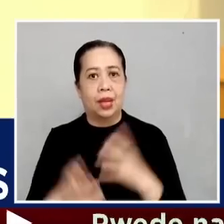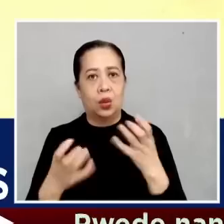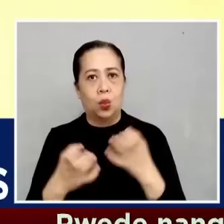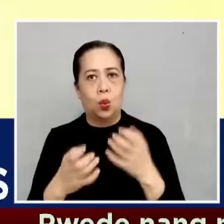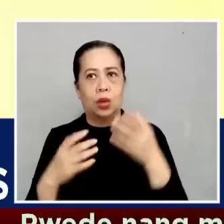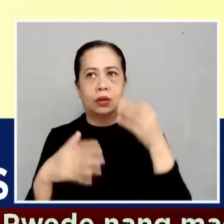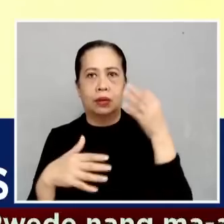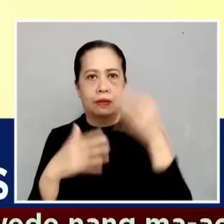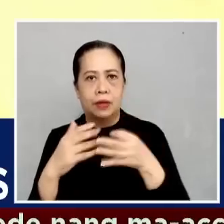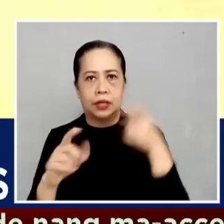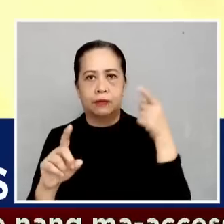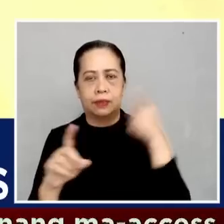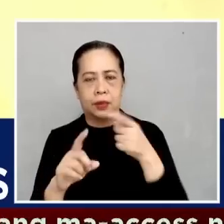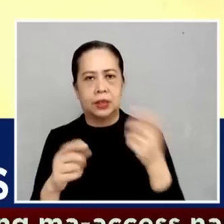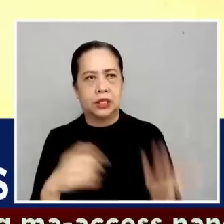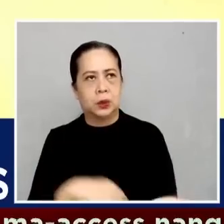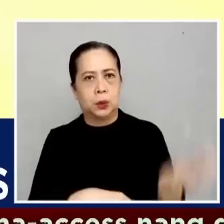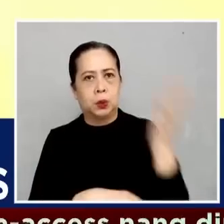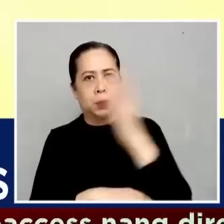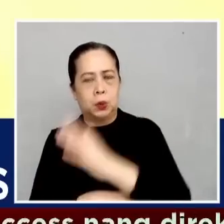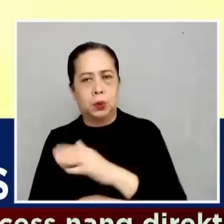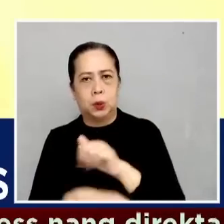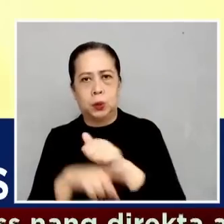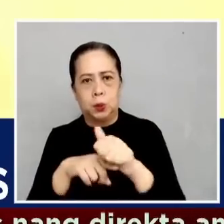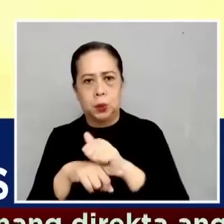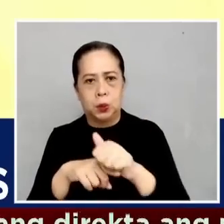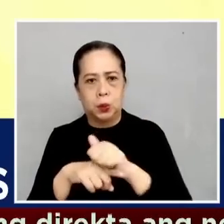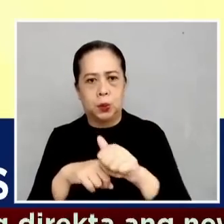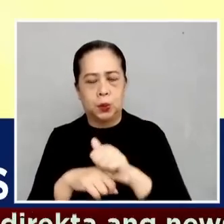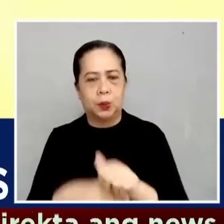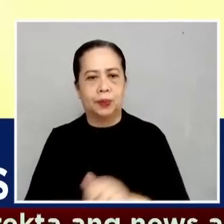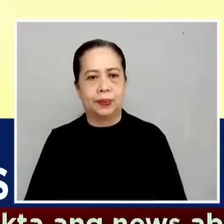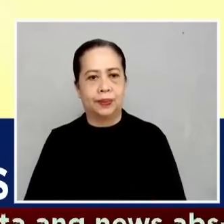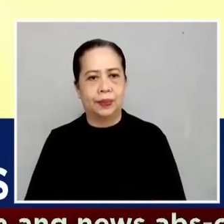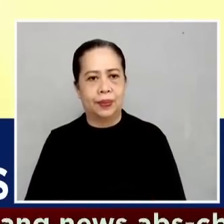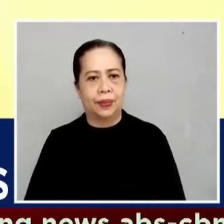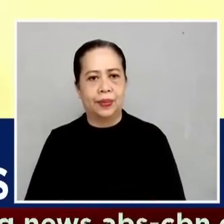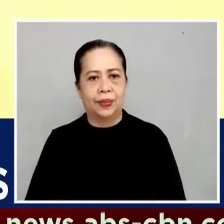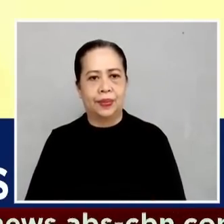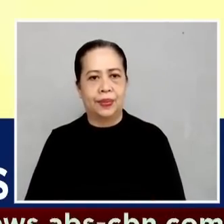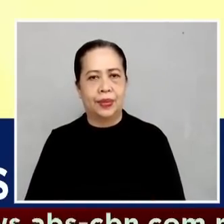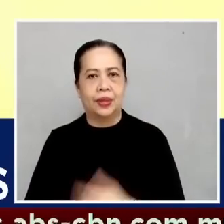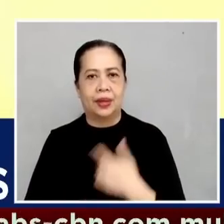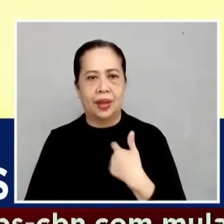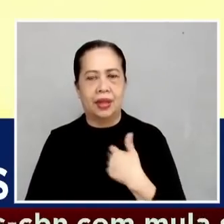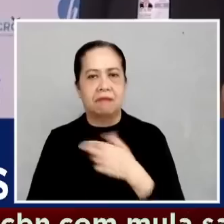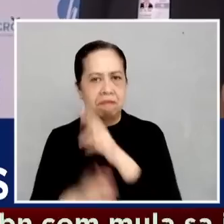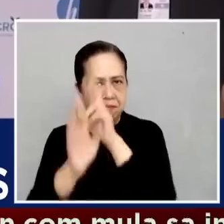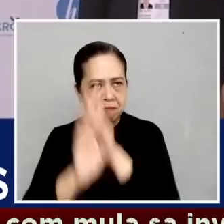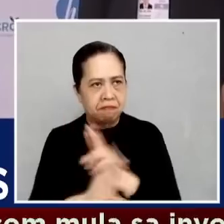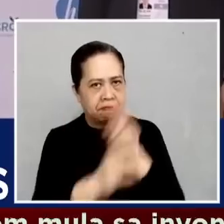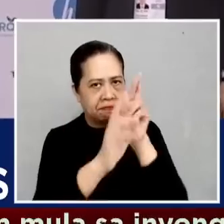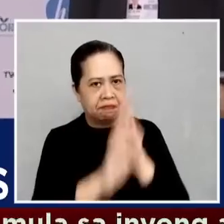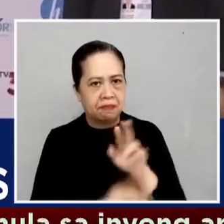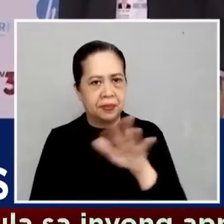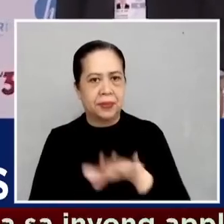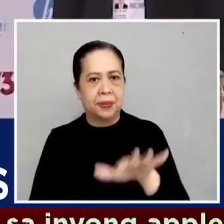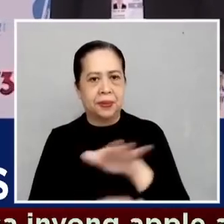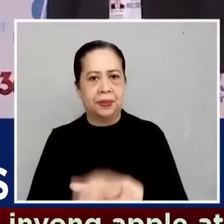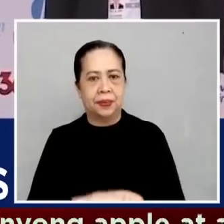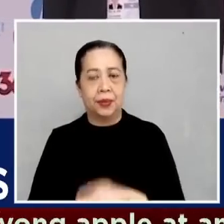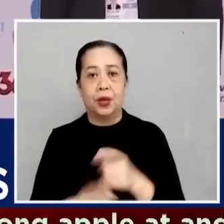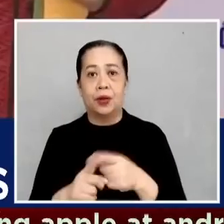7 p.m. They completed naman. So I respect and proud them. Mula sa